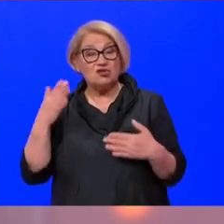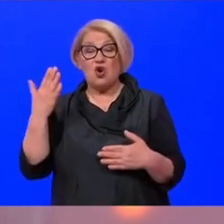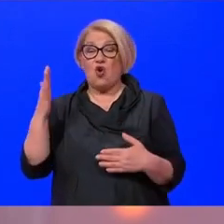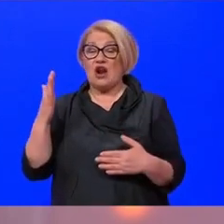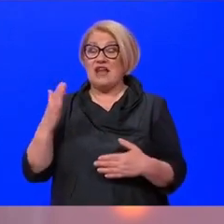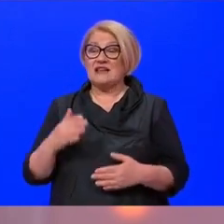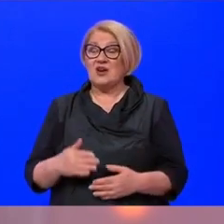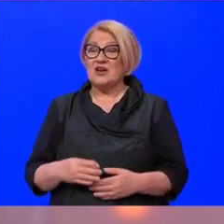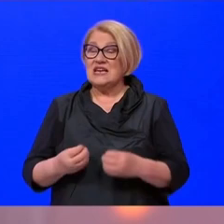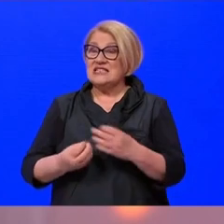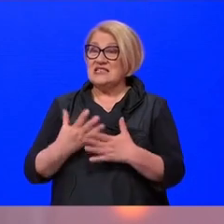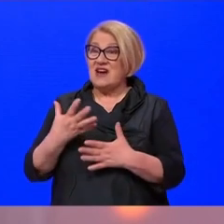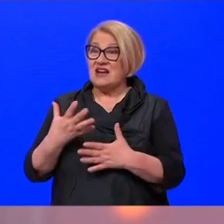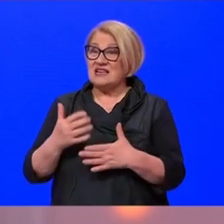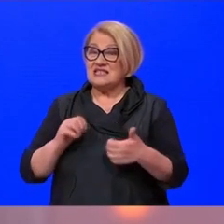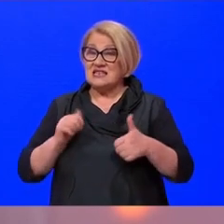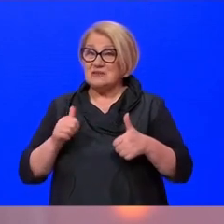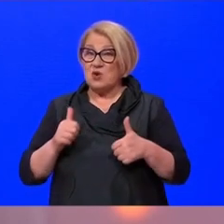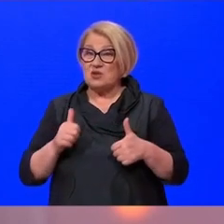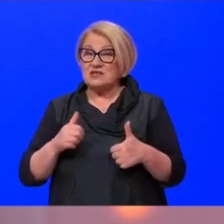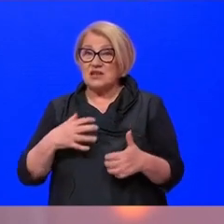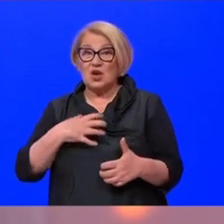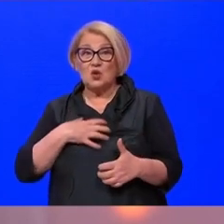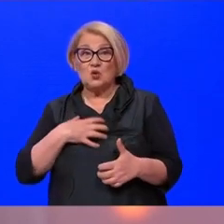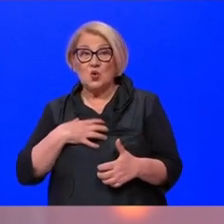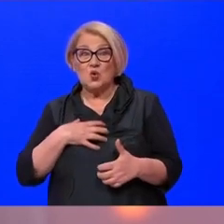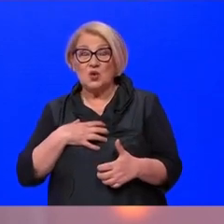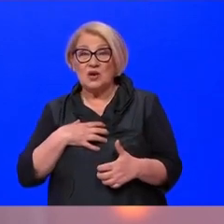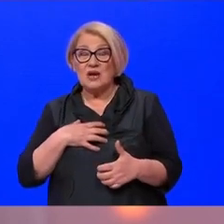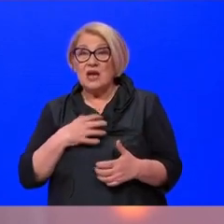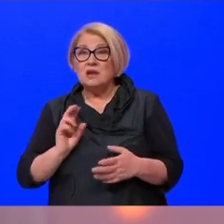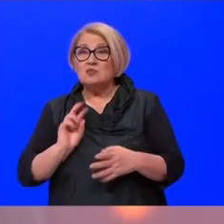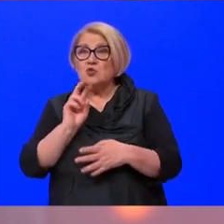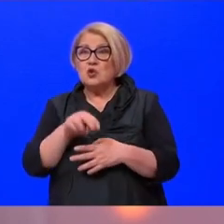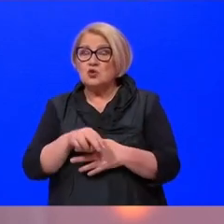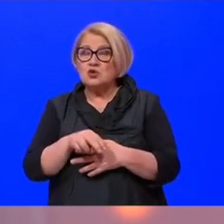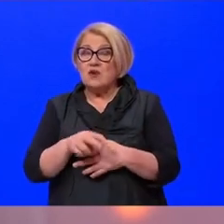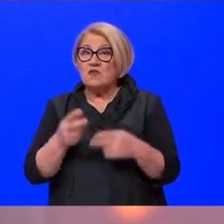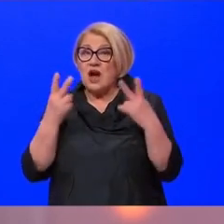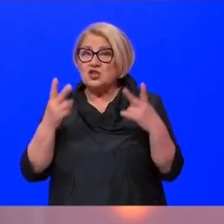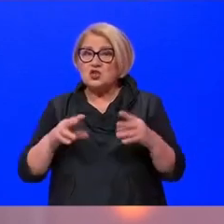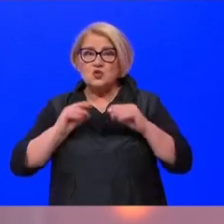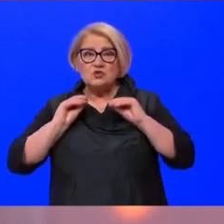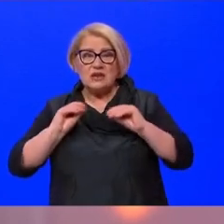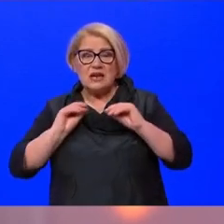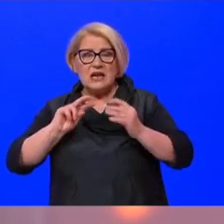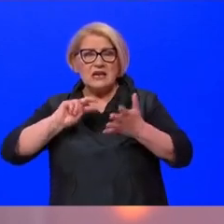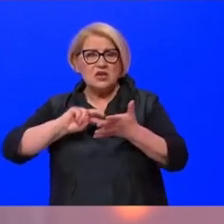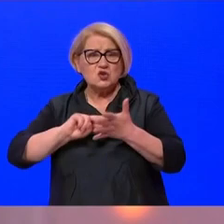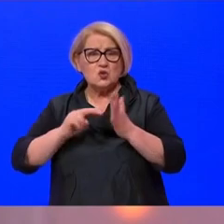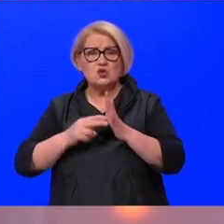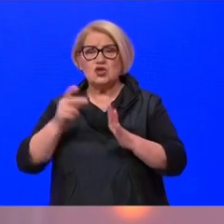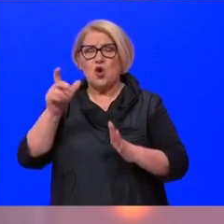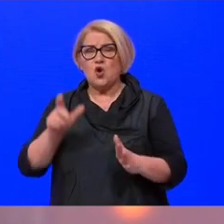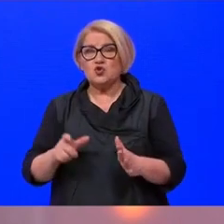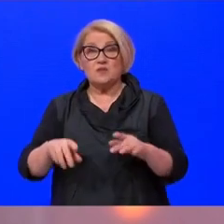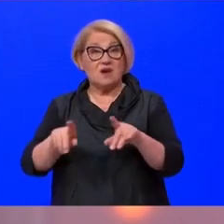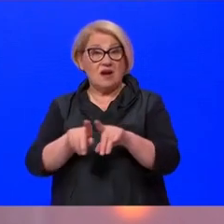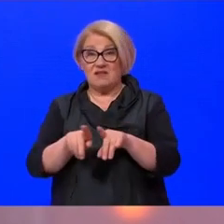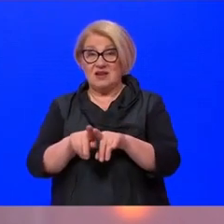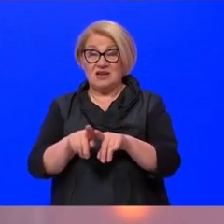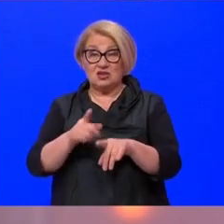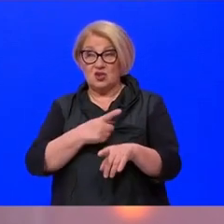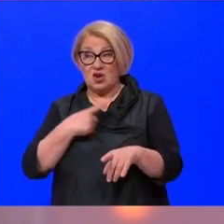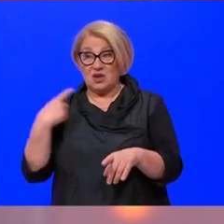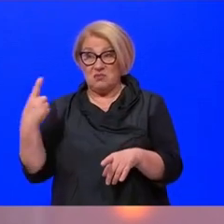taj sportski duh, inkluzivna kultura. Bitni su treneri, bitni su stručnjaci, ali jednako tako i svi